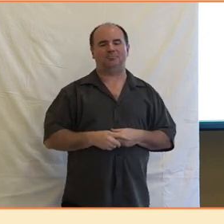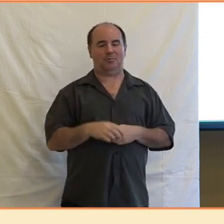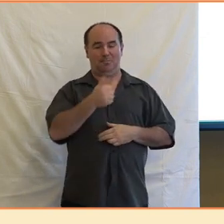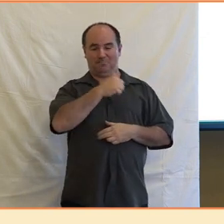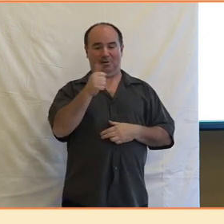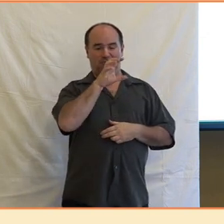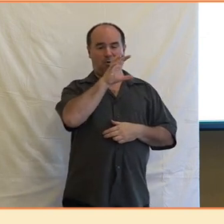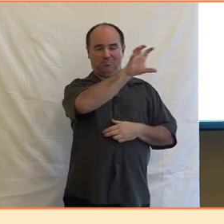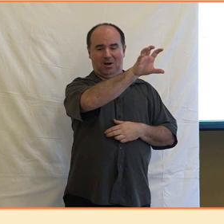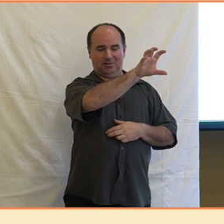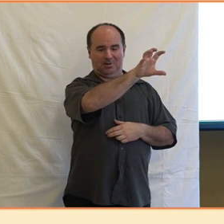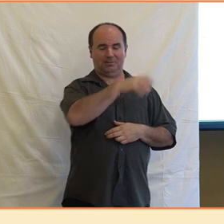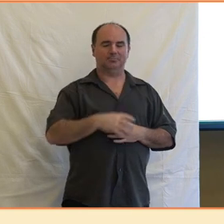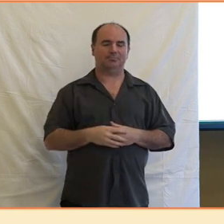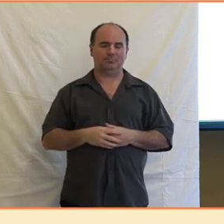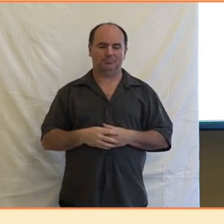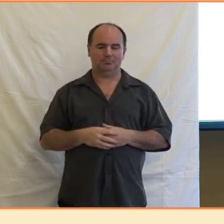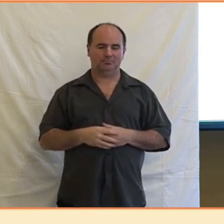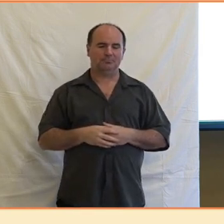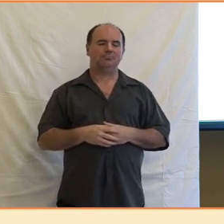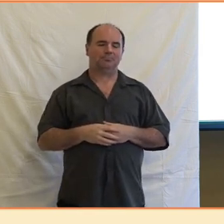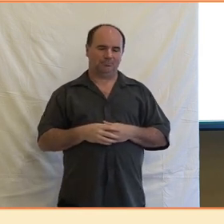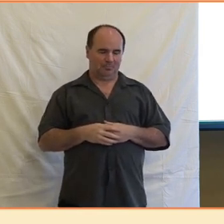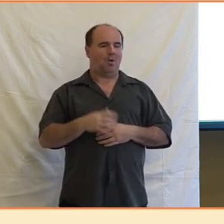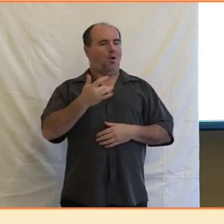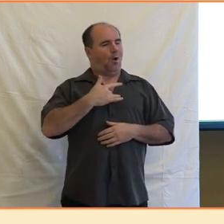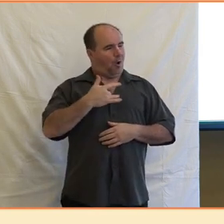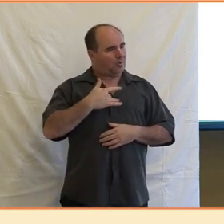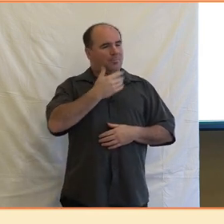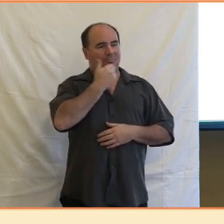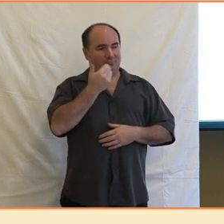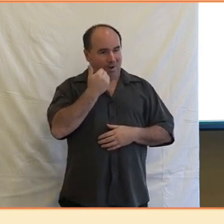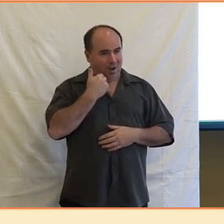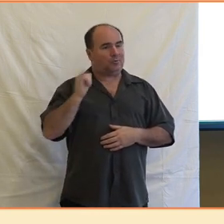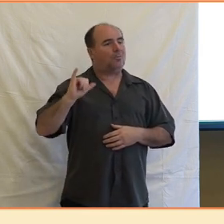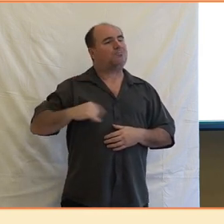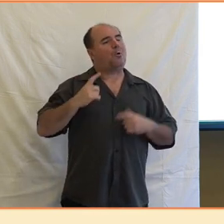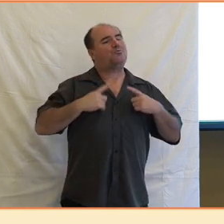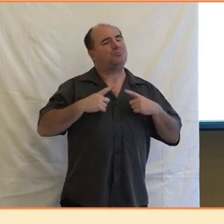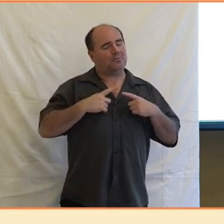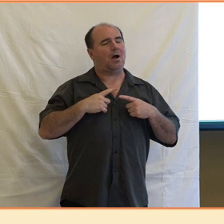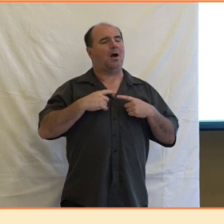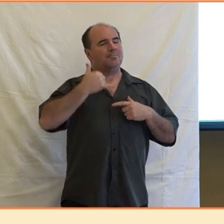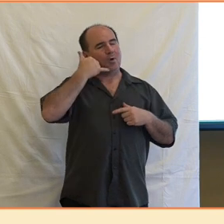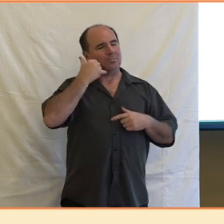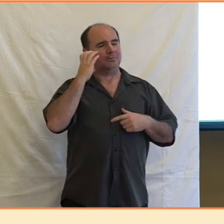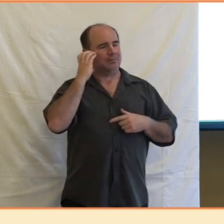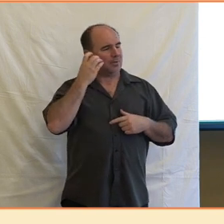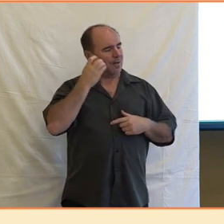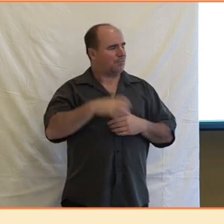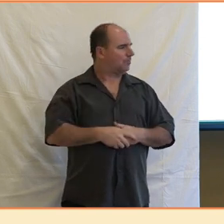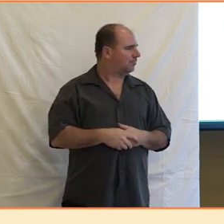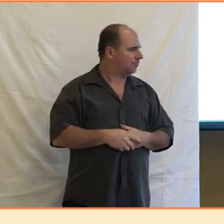obrázku máme vlastně osoby v Česku používající mobilní telefon. Vidíte, že poměrně velká skupina